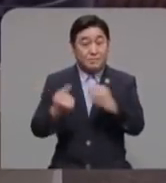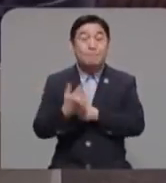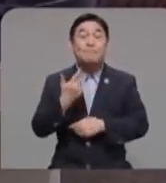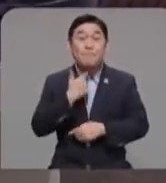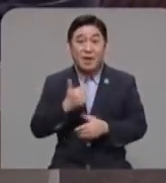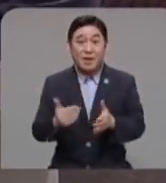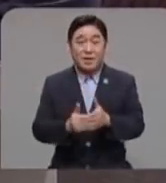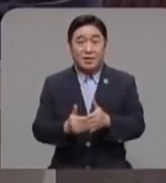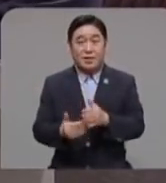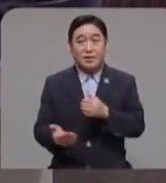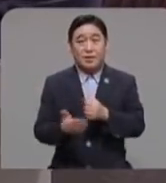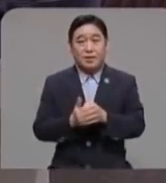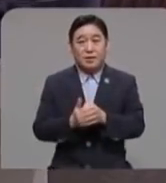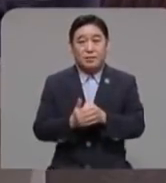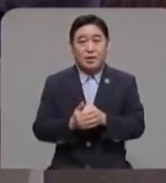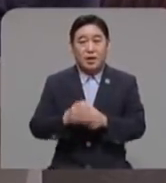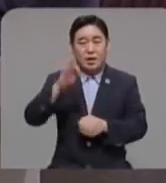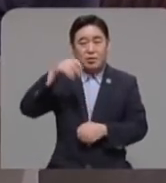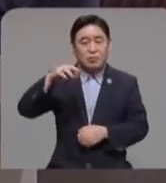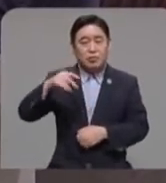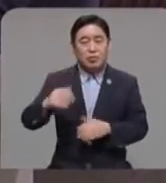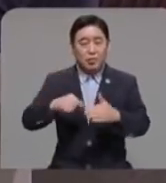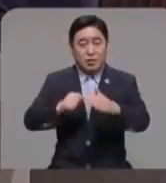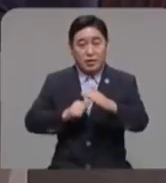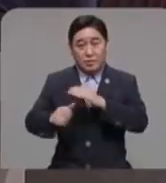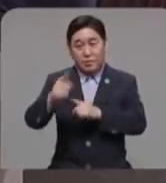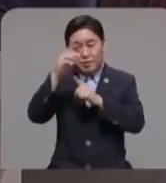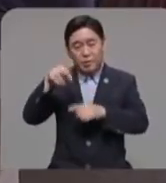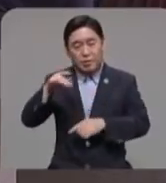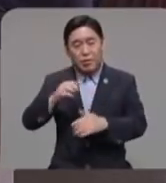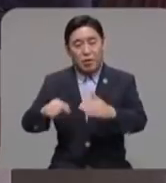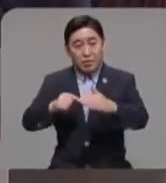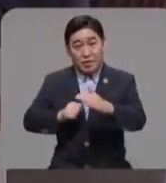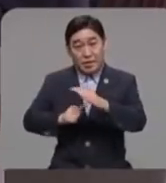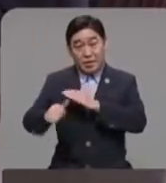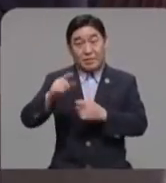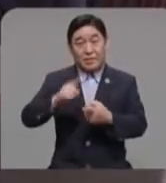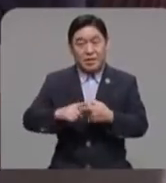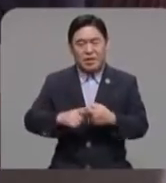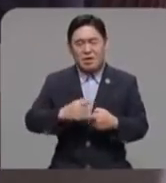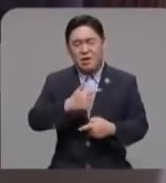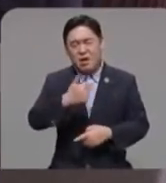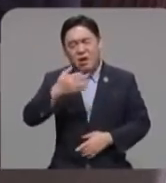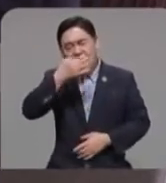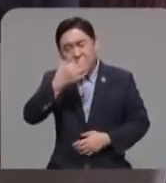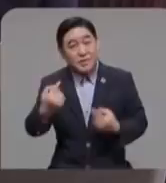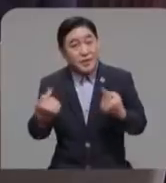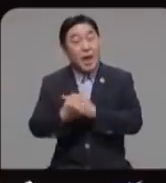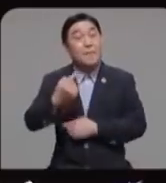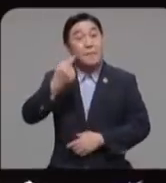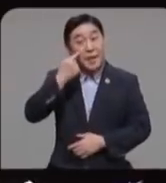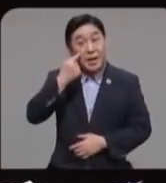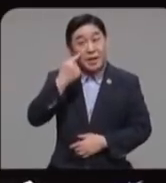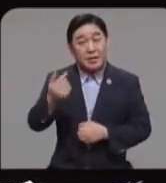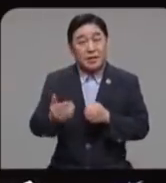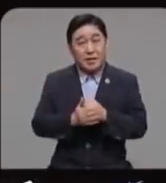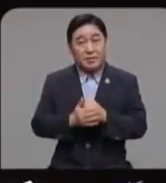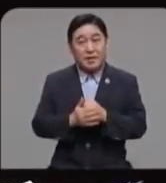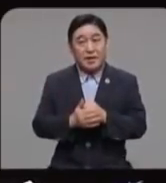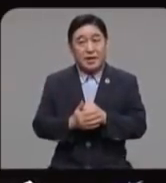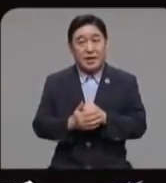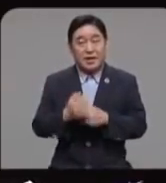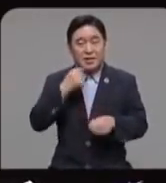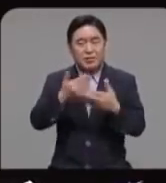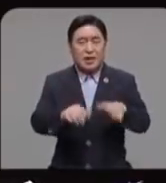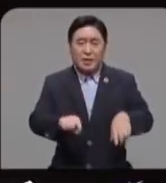경험이 있어서 그때 우윤근 원내대표, 이종걸 원내대표 상대로 정말 너무나 힘든 계획을 제가 해봤습니다. 그래서 민주당